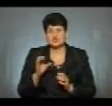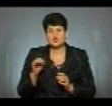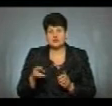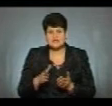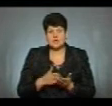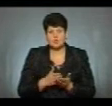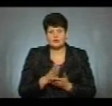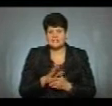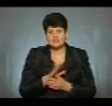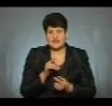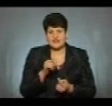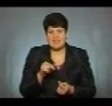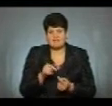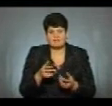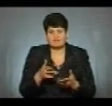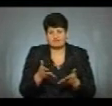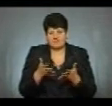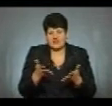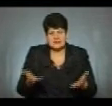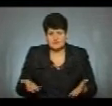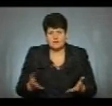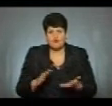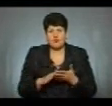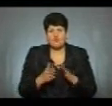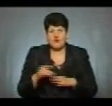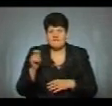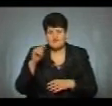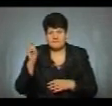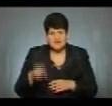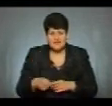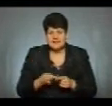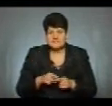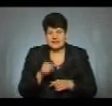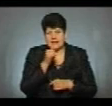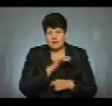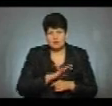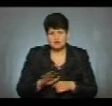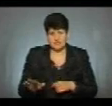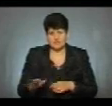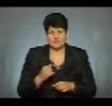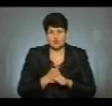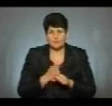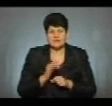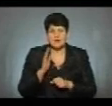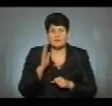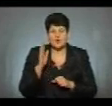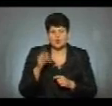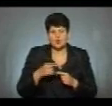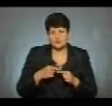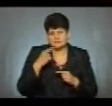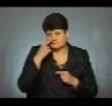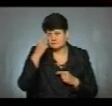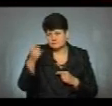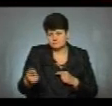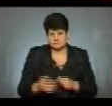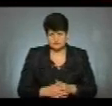соціально-політична невизначеність, тому що в умовах війни це неможливо робити прогнози довгострокові.